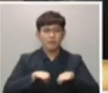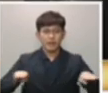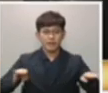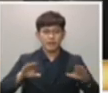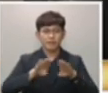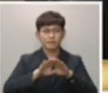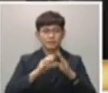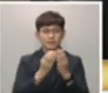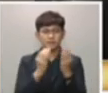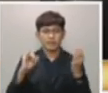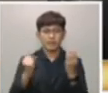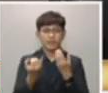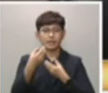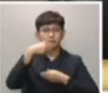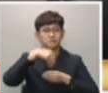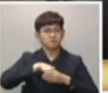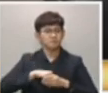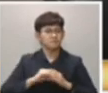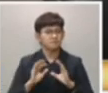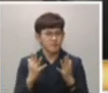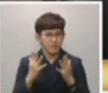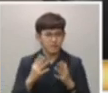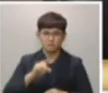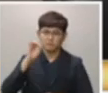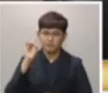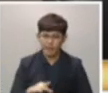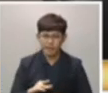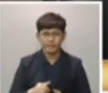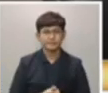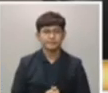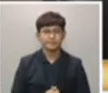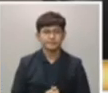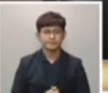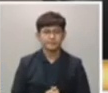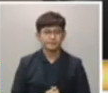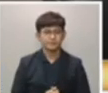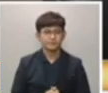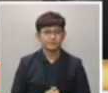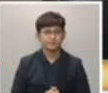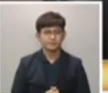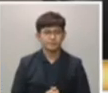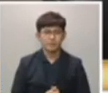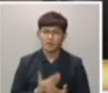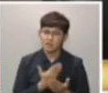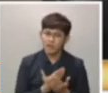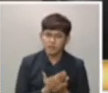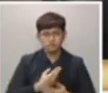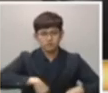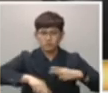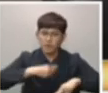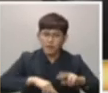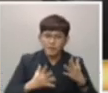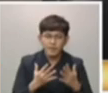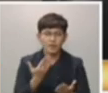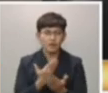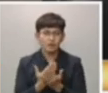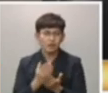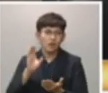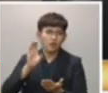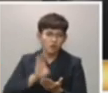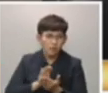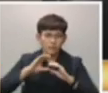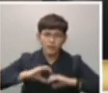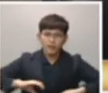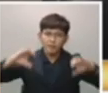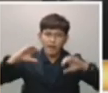มอย่างร้ายแรงไม่รักษาการเงินการคลังใช้งบประมาณของรัฐส